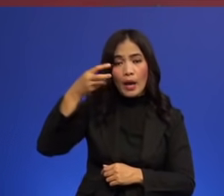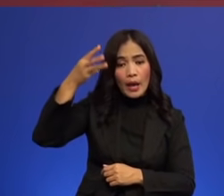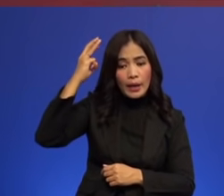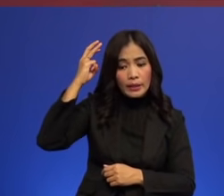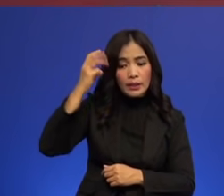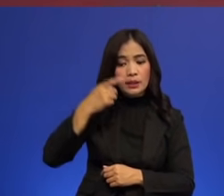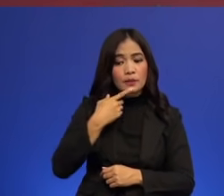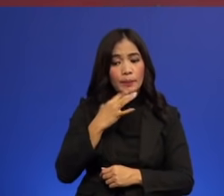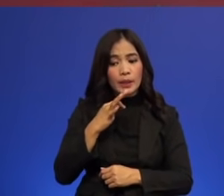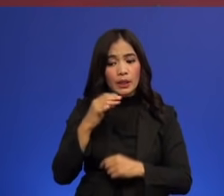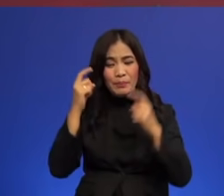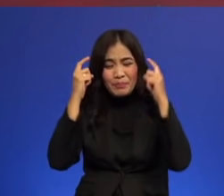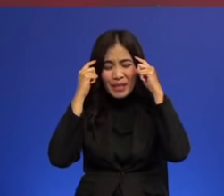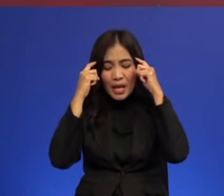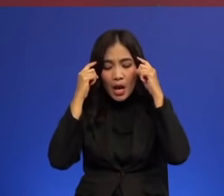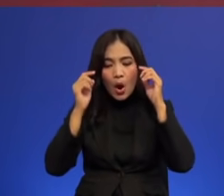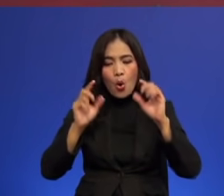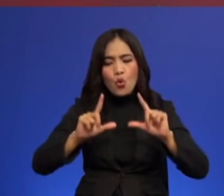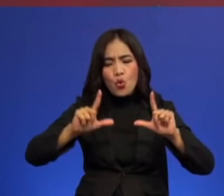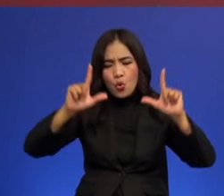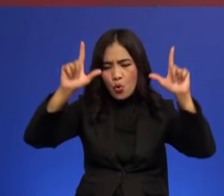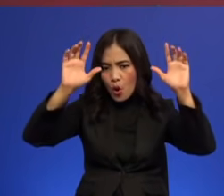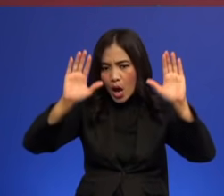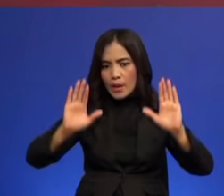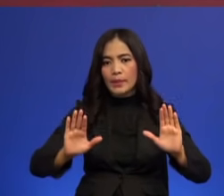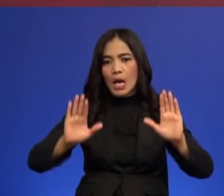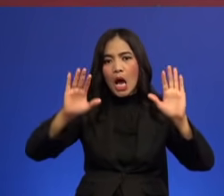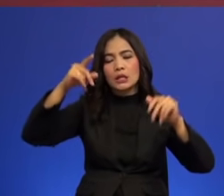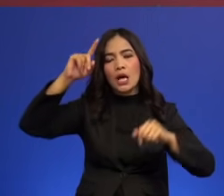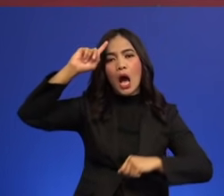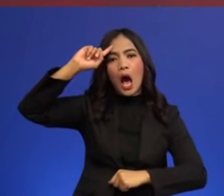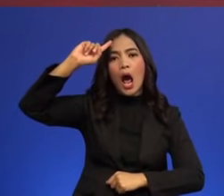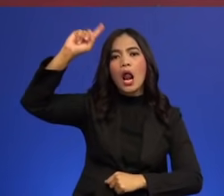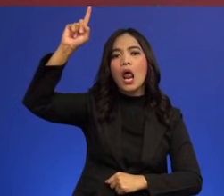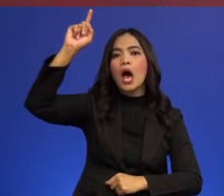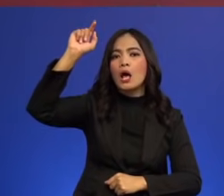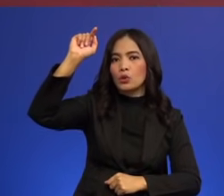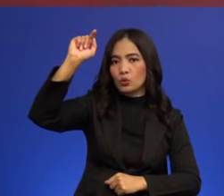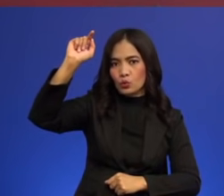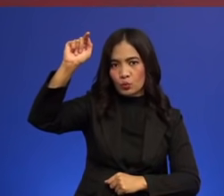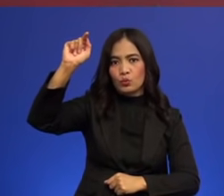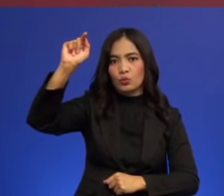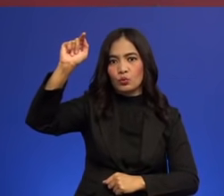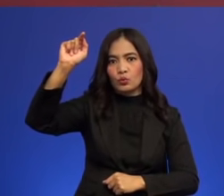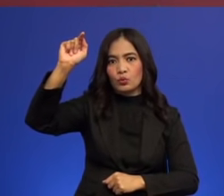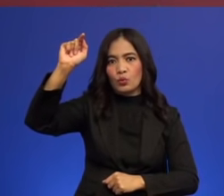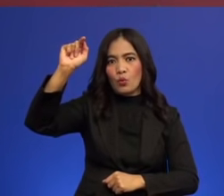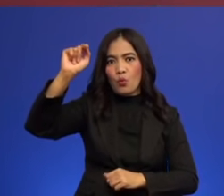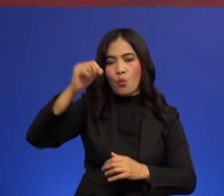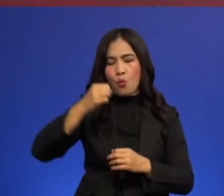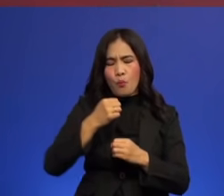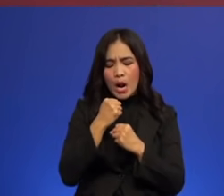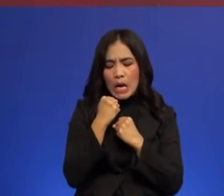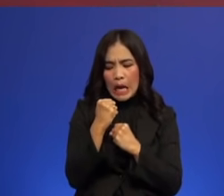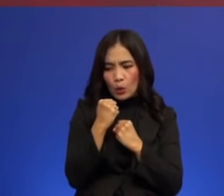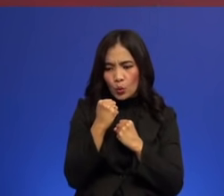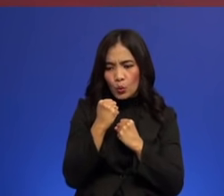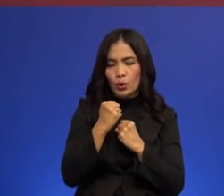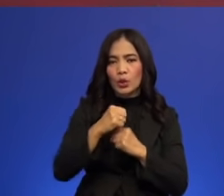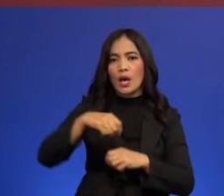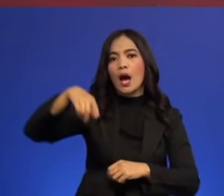menghayati betapa dahsyatnya Allah itu. Betapa mengerikan,